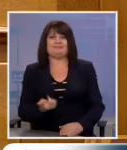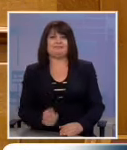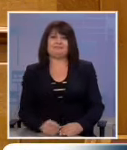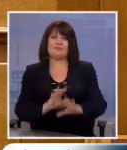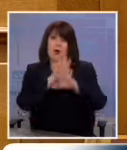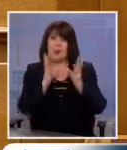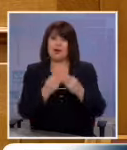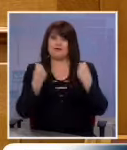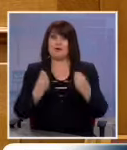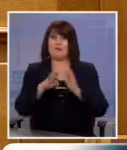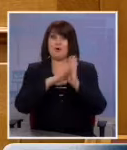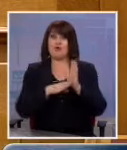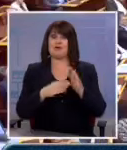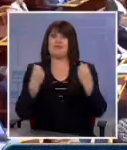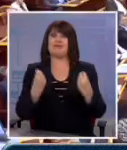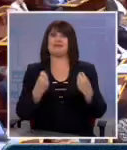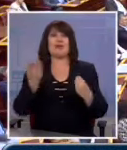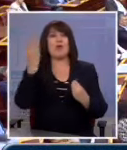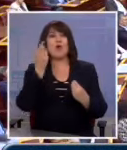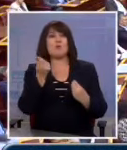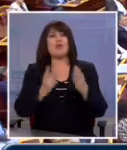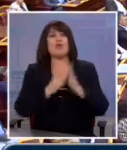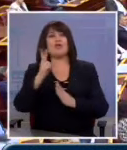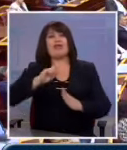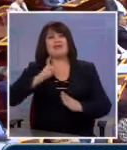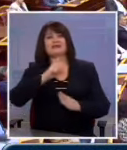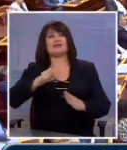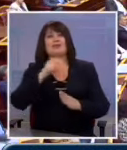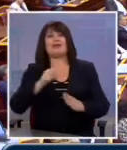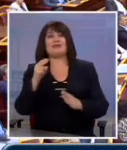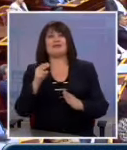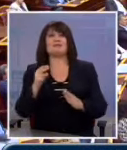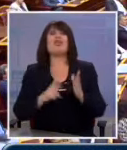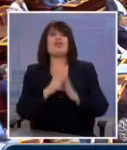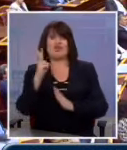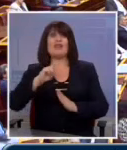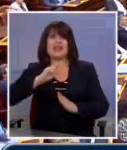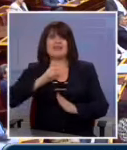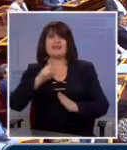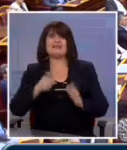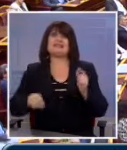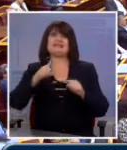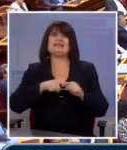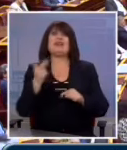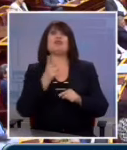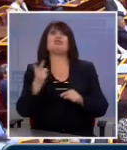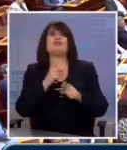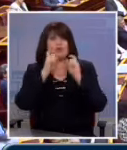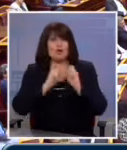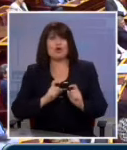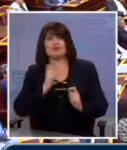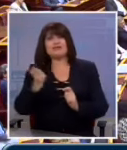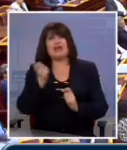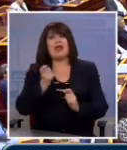Όλο αυτό το ωραίο προγραμματάκι που το κοστολογήσατε 12 δις, το καημένο είναι 12 δις συν 22 υποχρεώσεις της